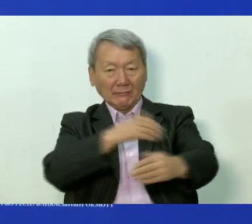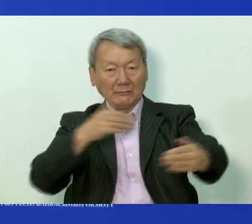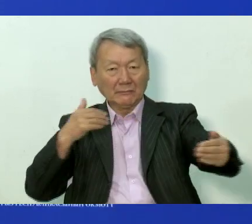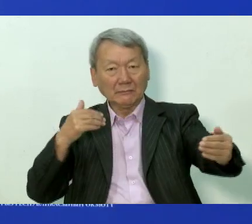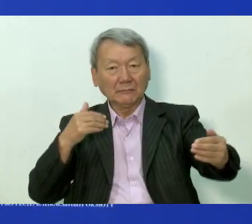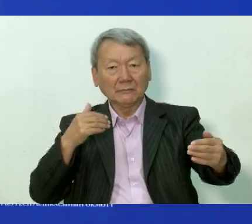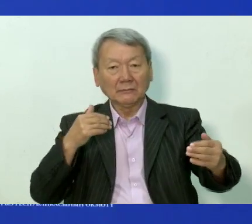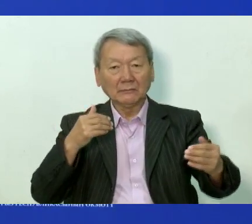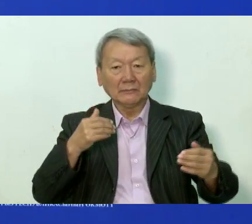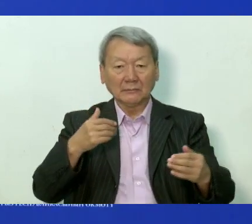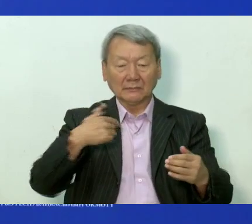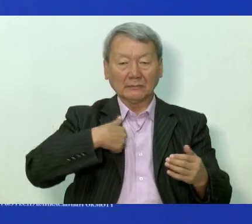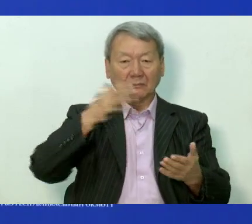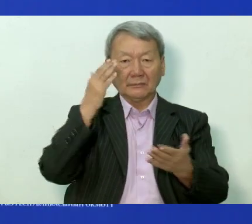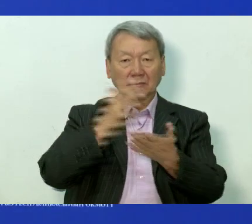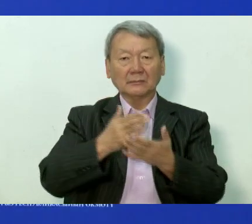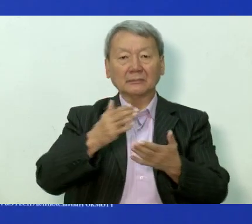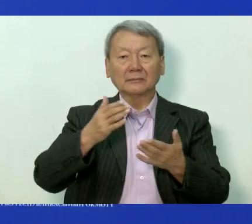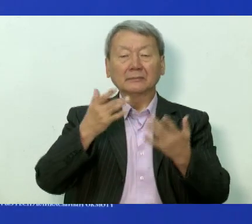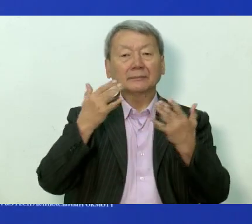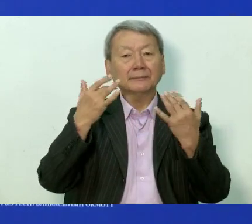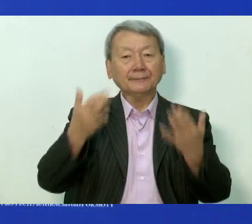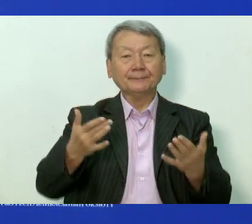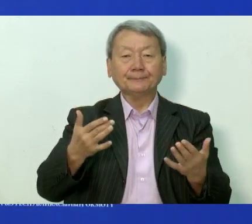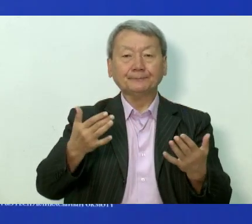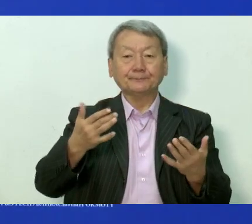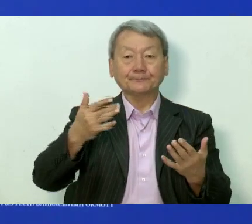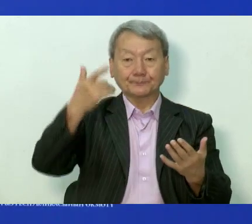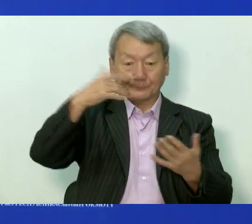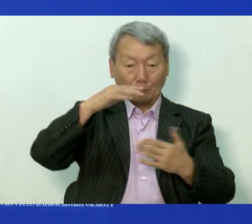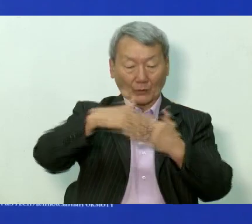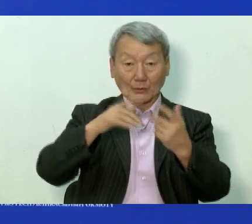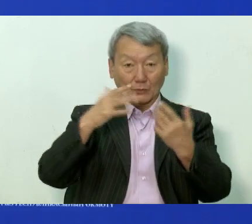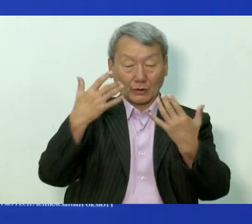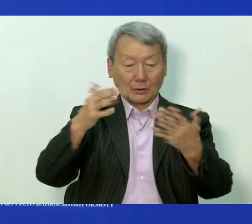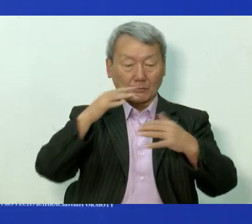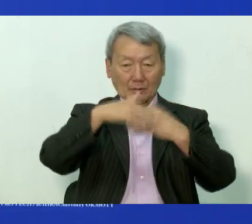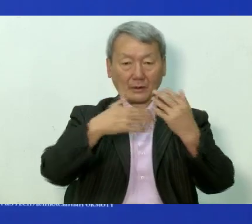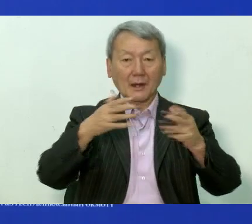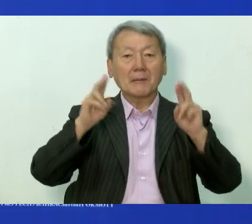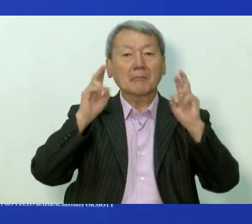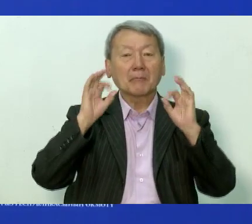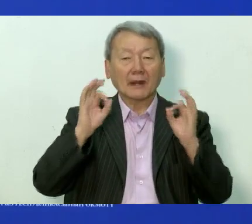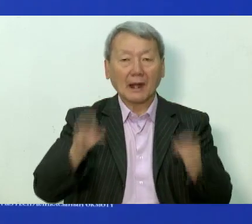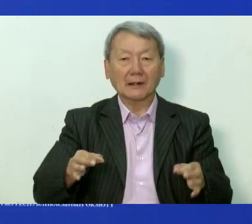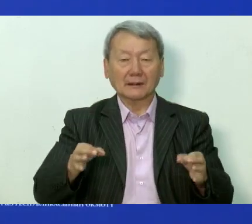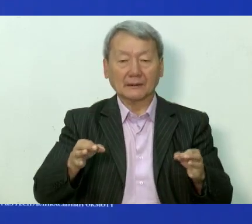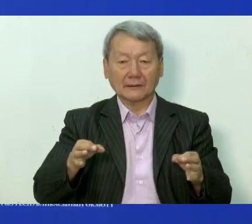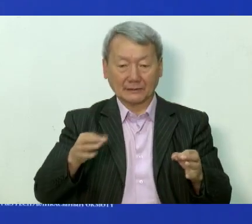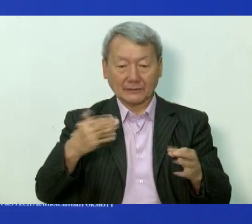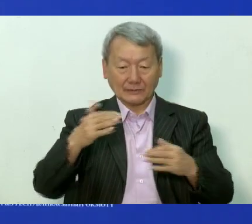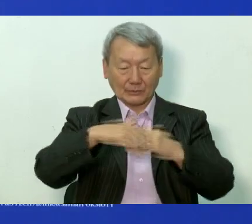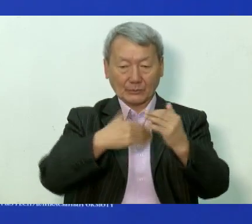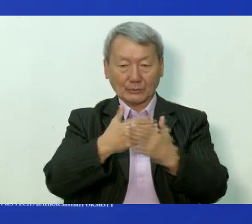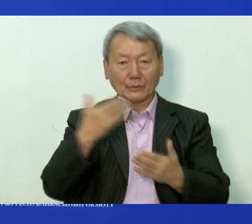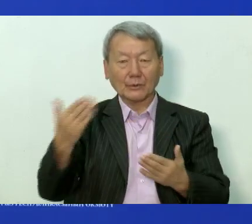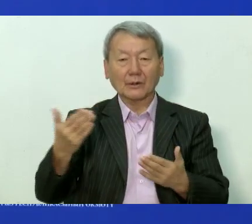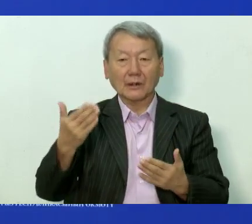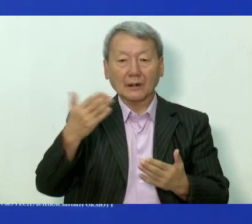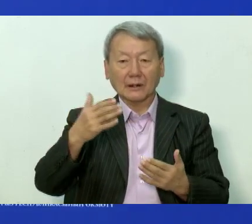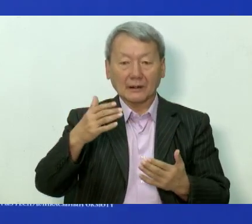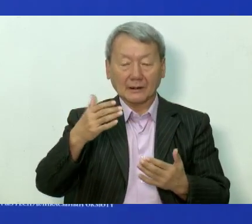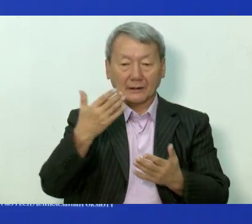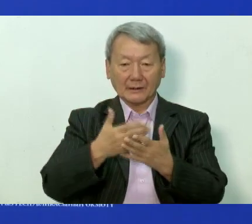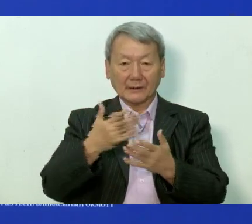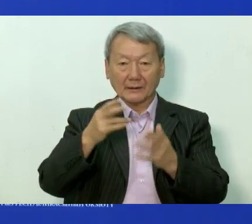У нас есть определенные требования для гигиены рук. Для правильной и адекватной обработки рук 70